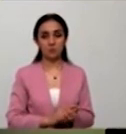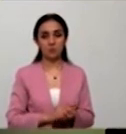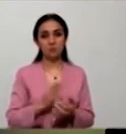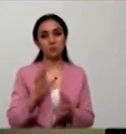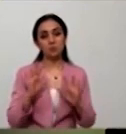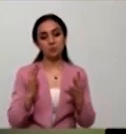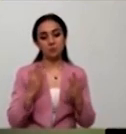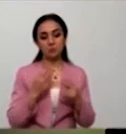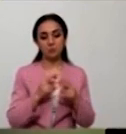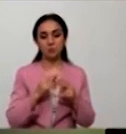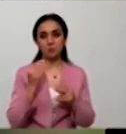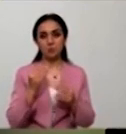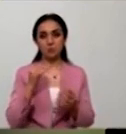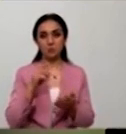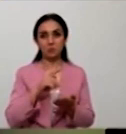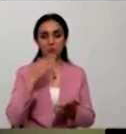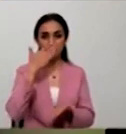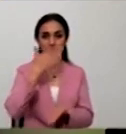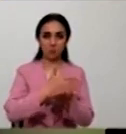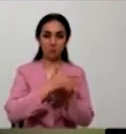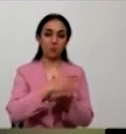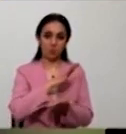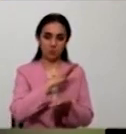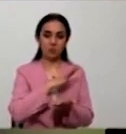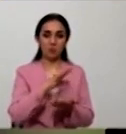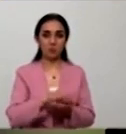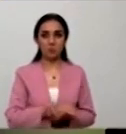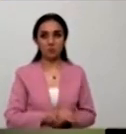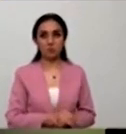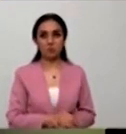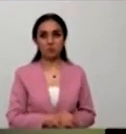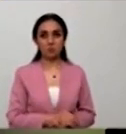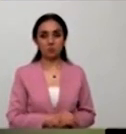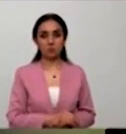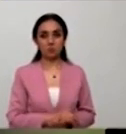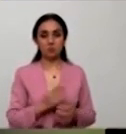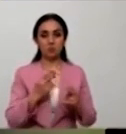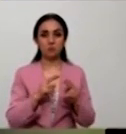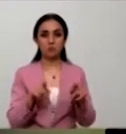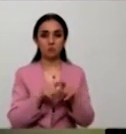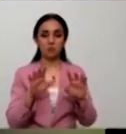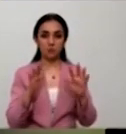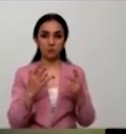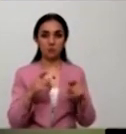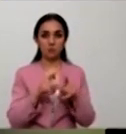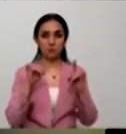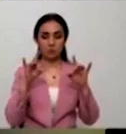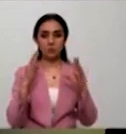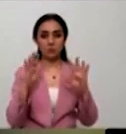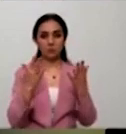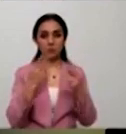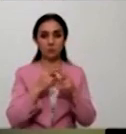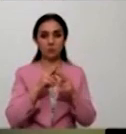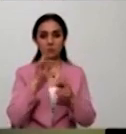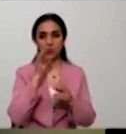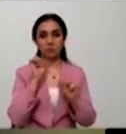Kamdan-kam holatda bu tangamiz tik holatda ham turib qolishi mumkin. Bu hodisamiz ham demak tasodifiy